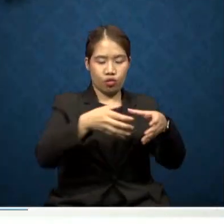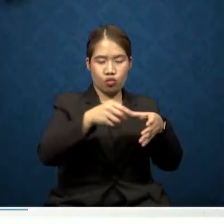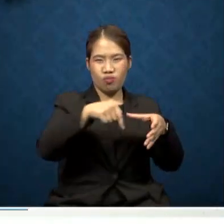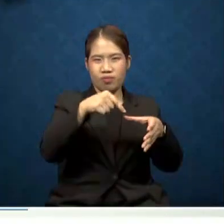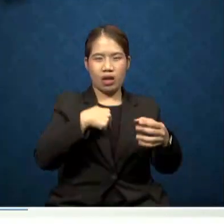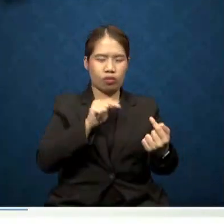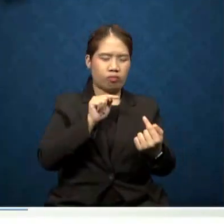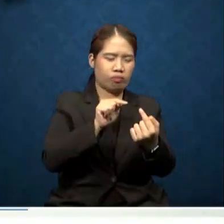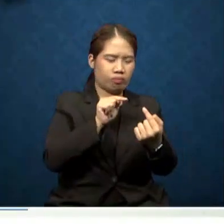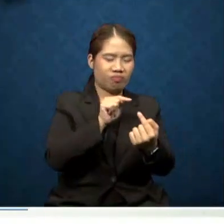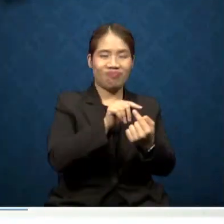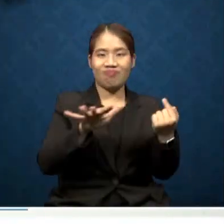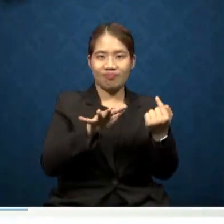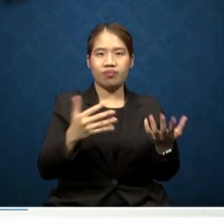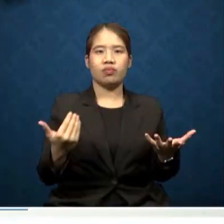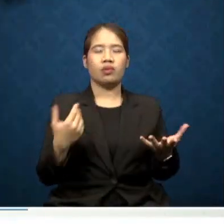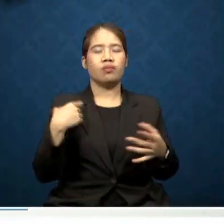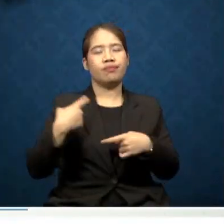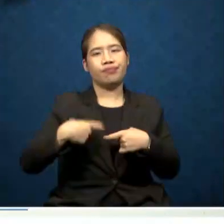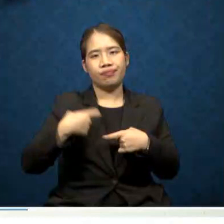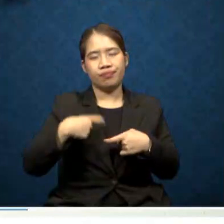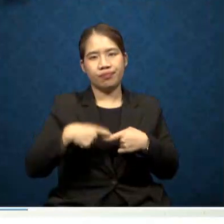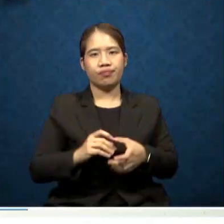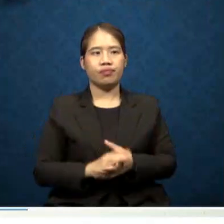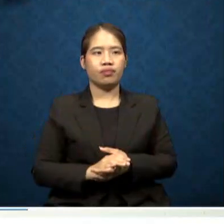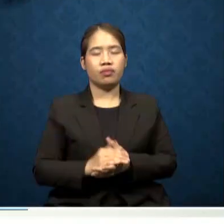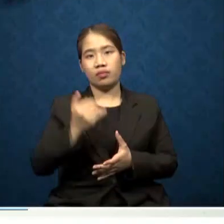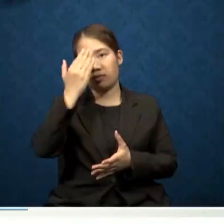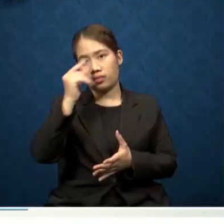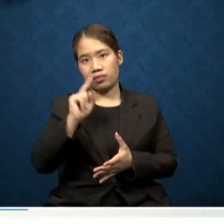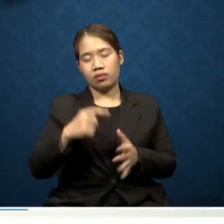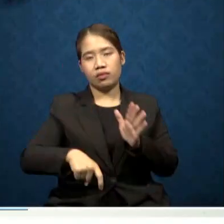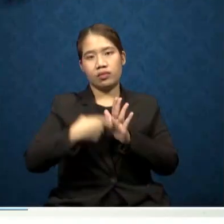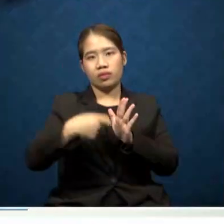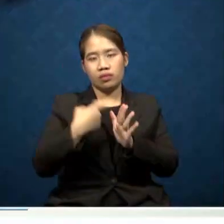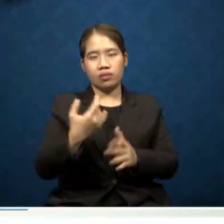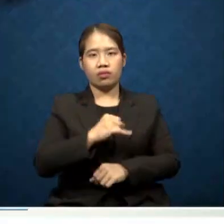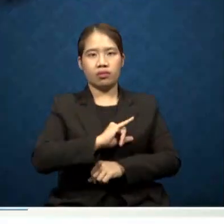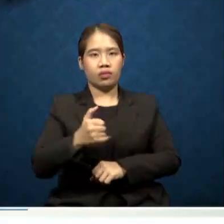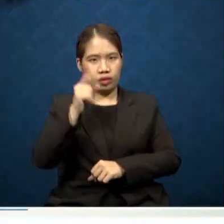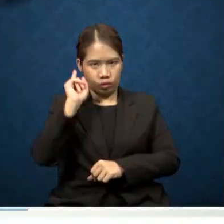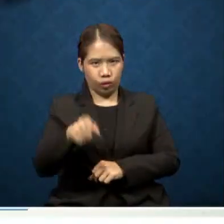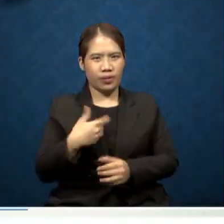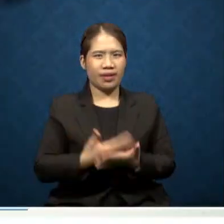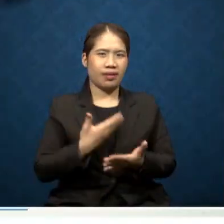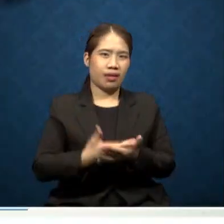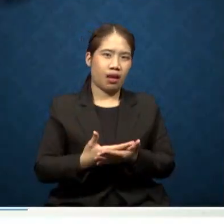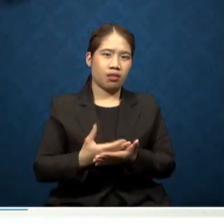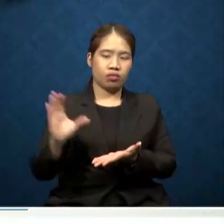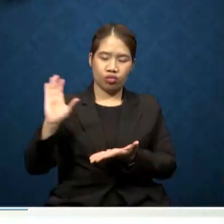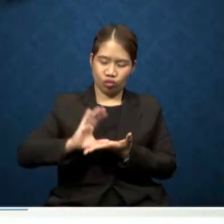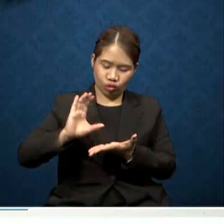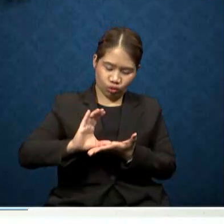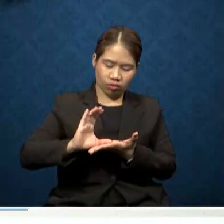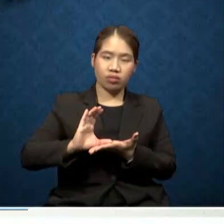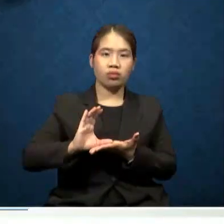ไม่ถึงครับเข้ามายากนะเนื่องจากว่าบางเรื่องนั้นจะต้องมีปัจจัยเข้ามาเกี่ยว